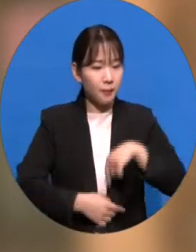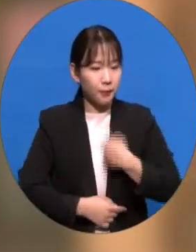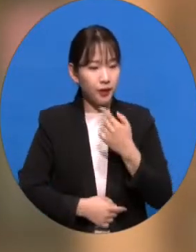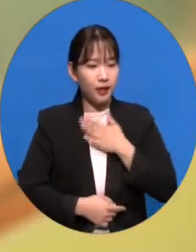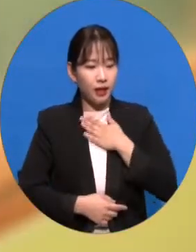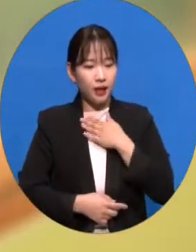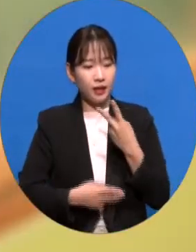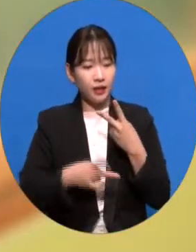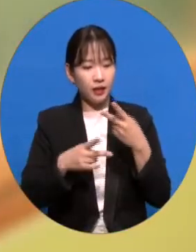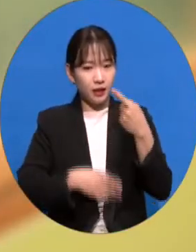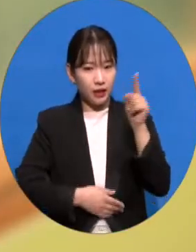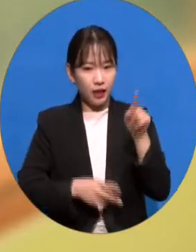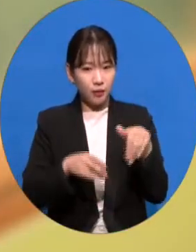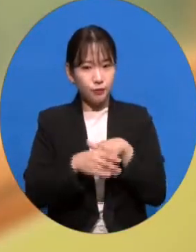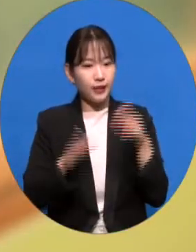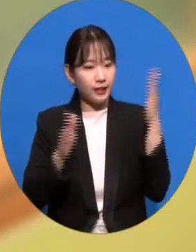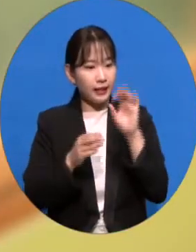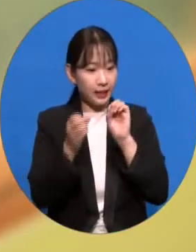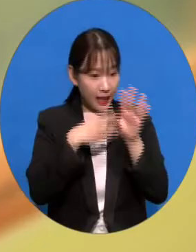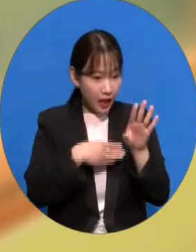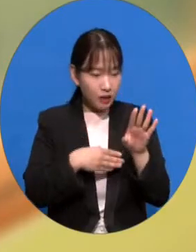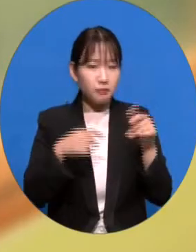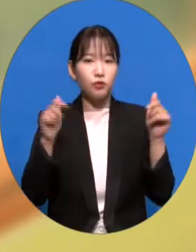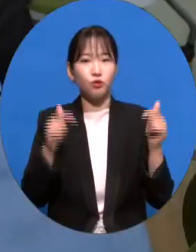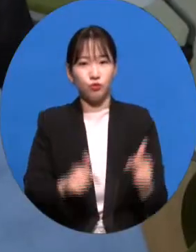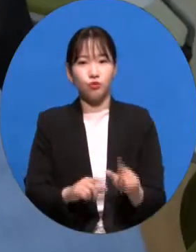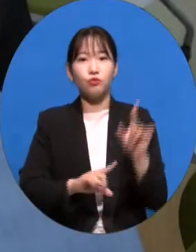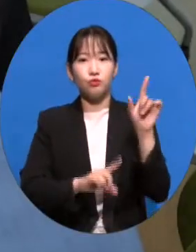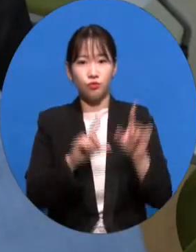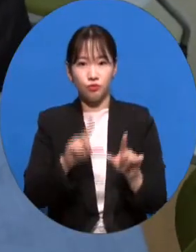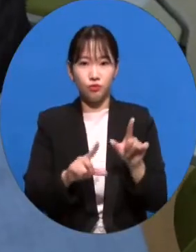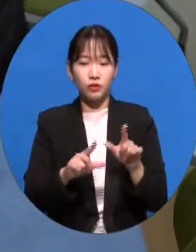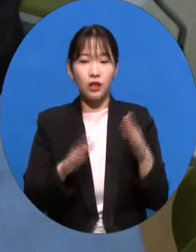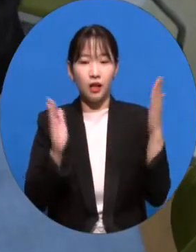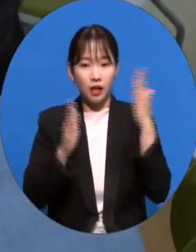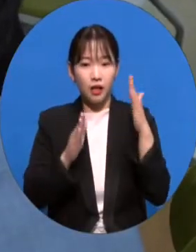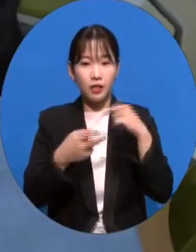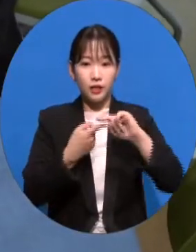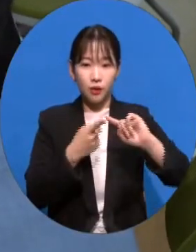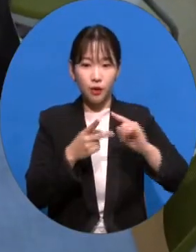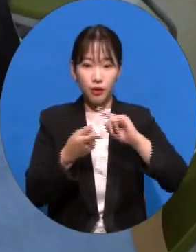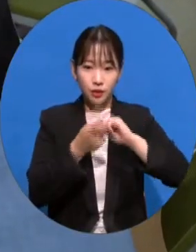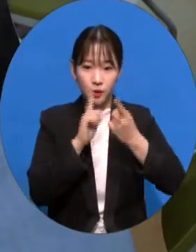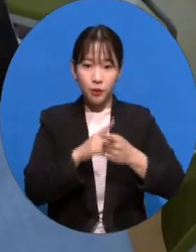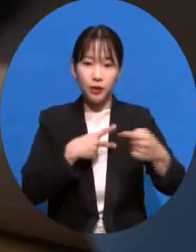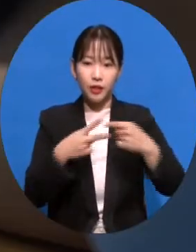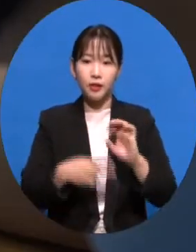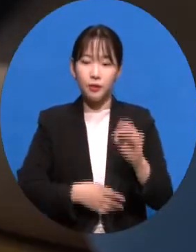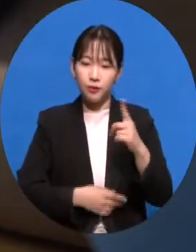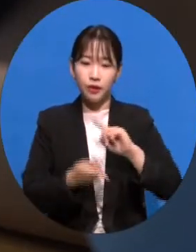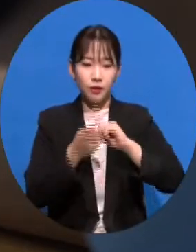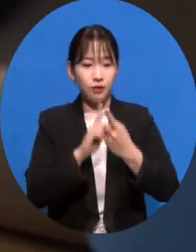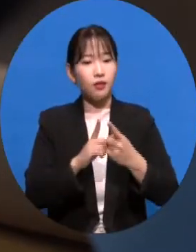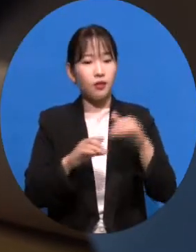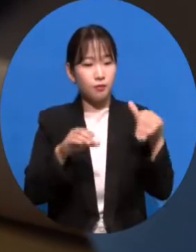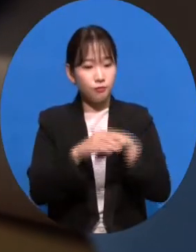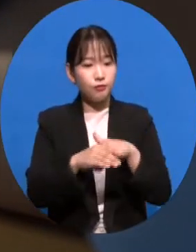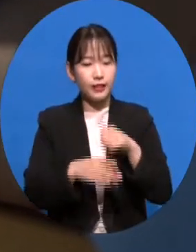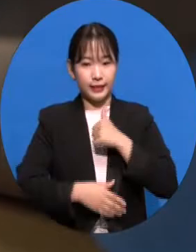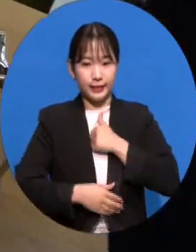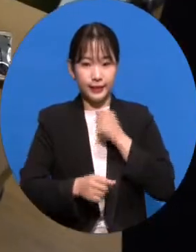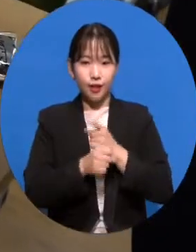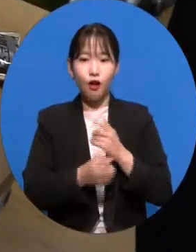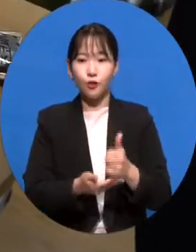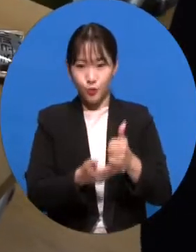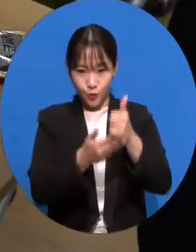다문화 학생이라고 응답하는 비율이 줄어들고 있는 상황. 학생들이 상호 이해를 통해 서로의 문화 정체성을 존중하는